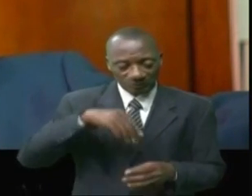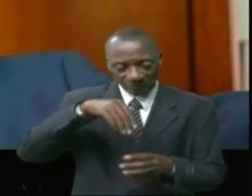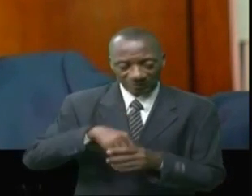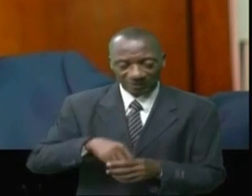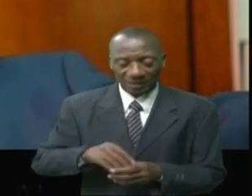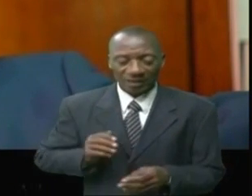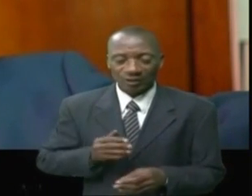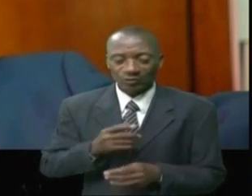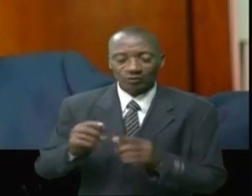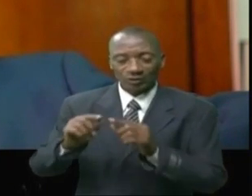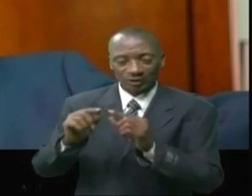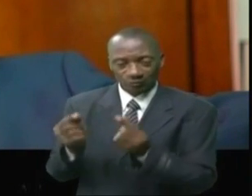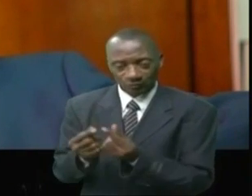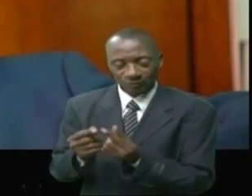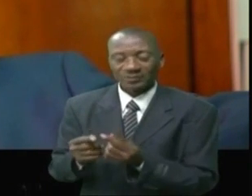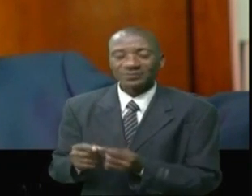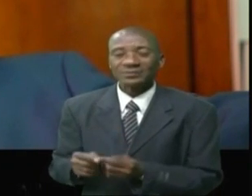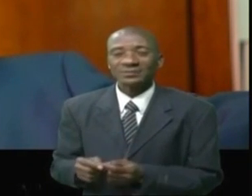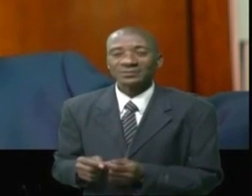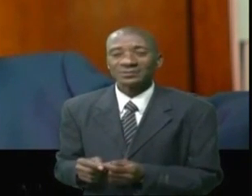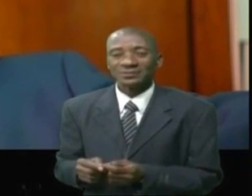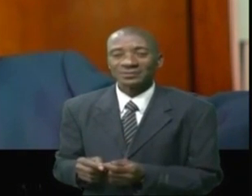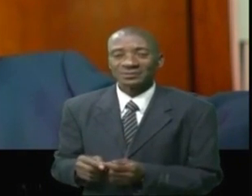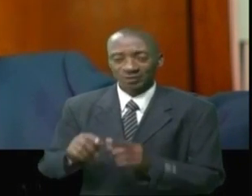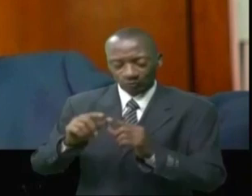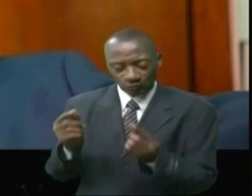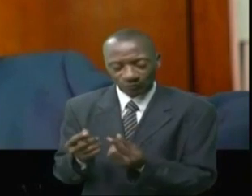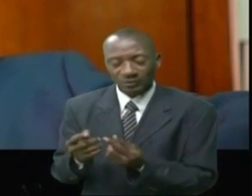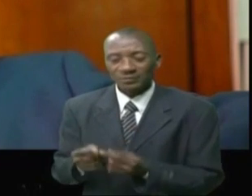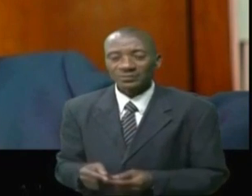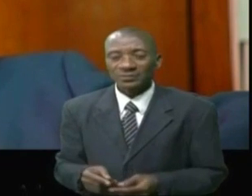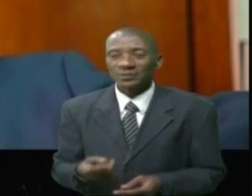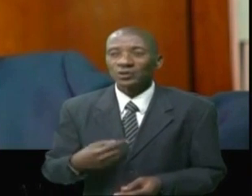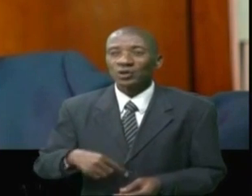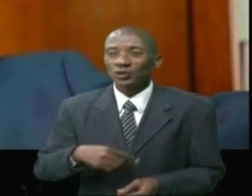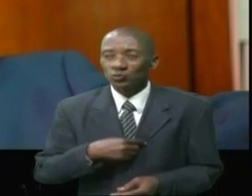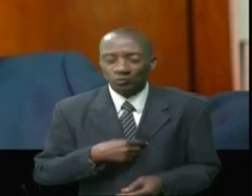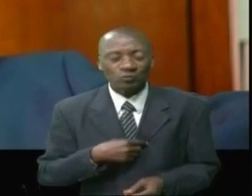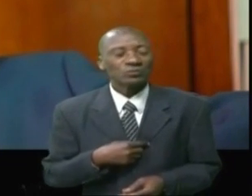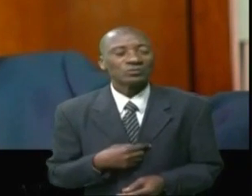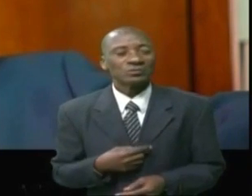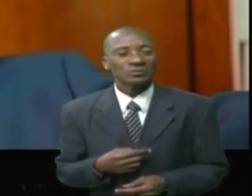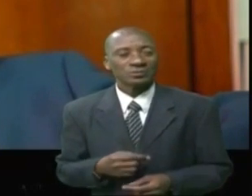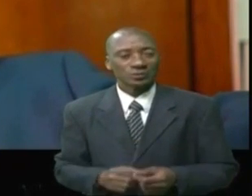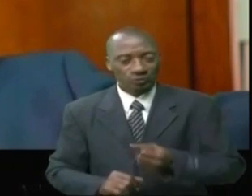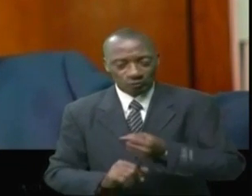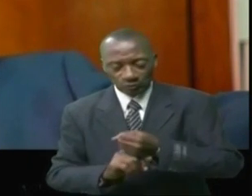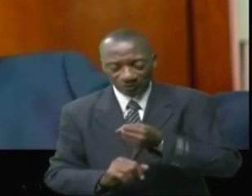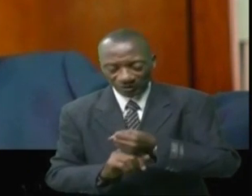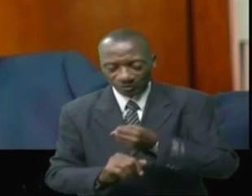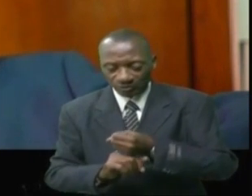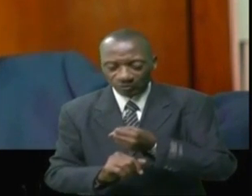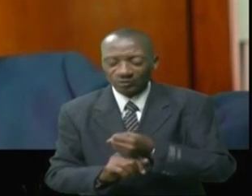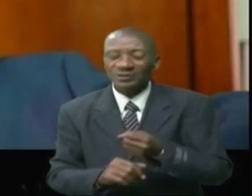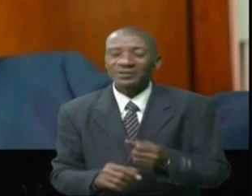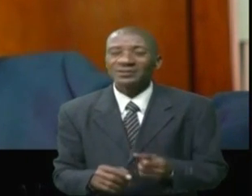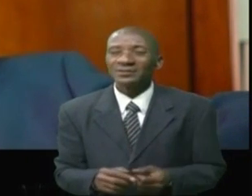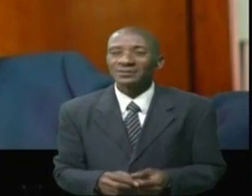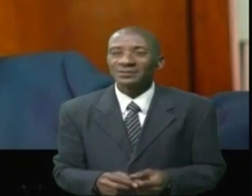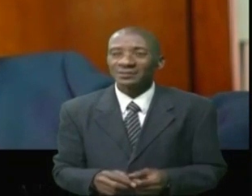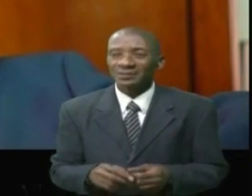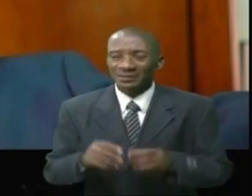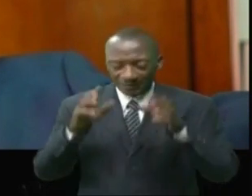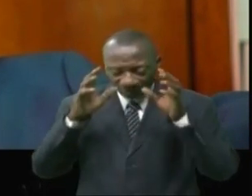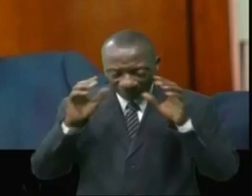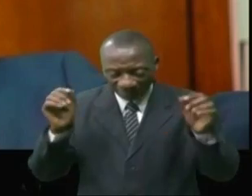par tous les citoyens congolais. Pour la première fois, le recensement des Congolais à l'étranger a